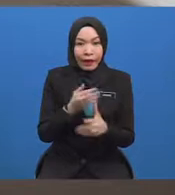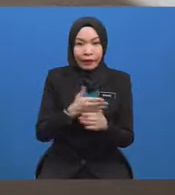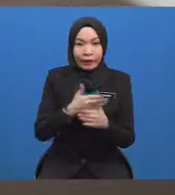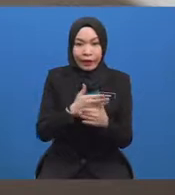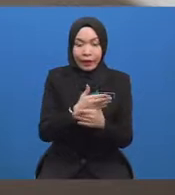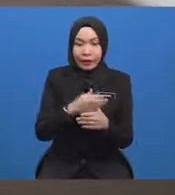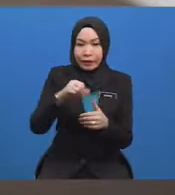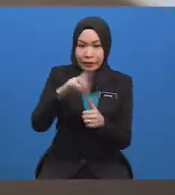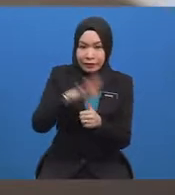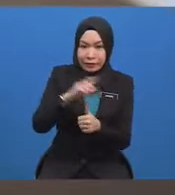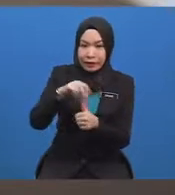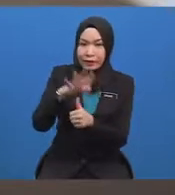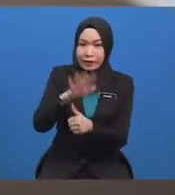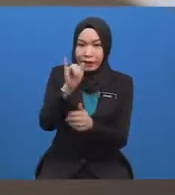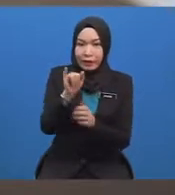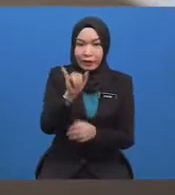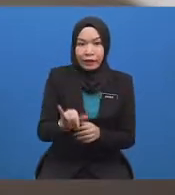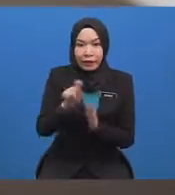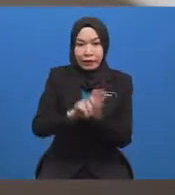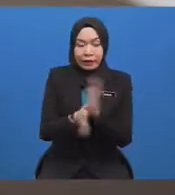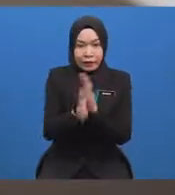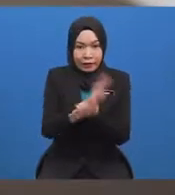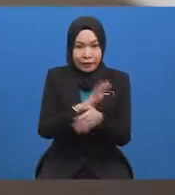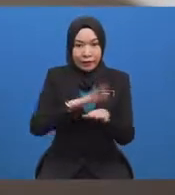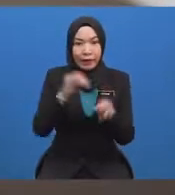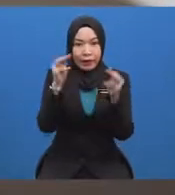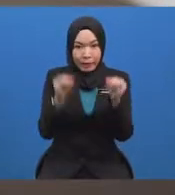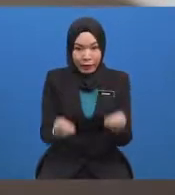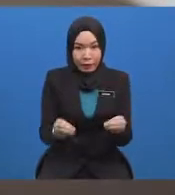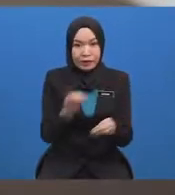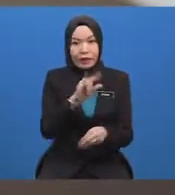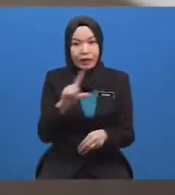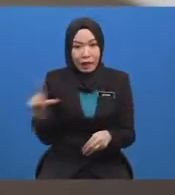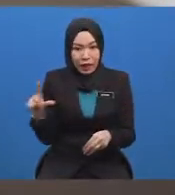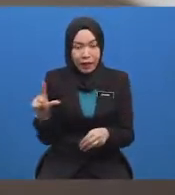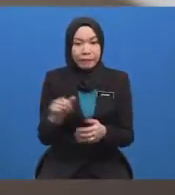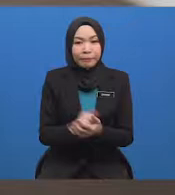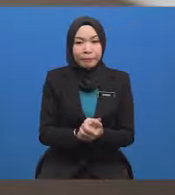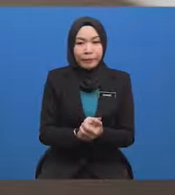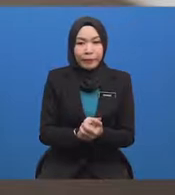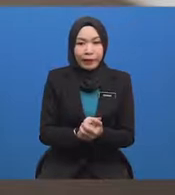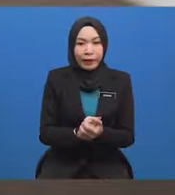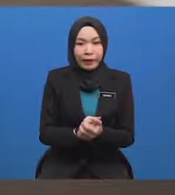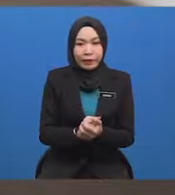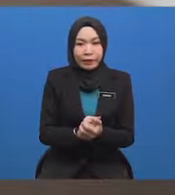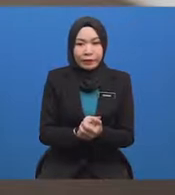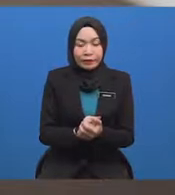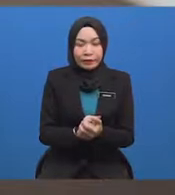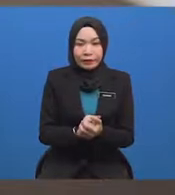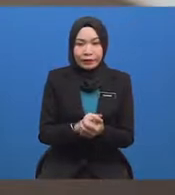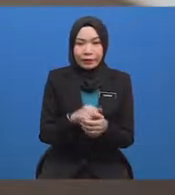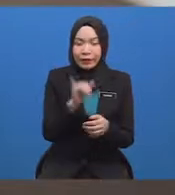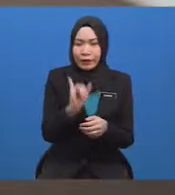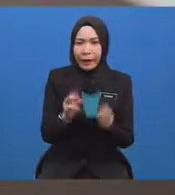terhadap manusia akibat aliran lumpur dan tanah runtuh ia murid-murid kesan yang